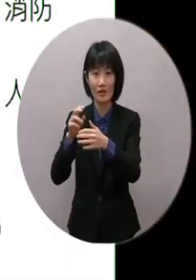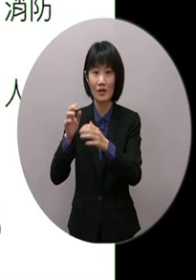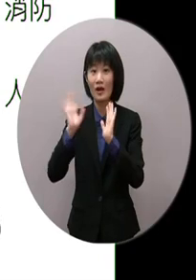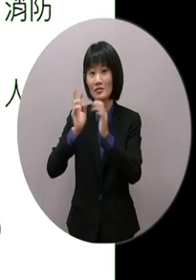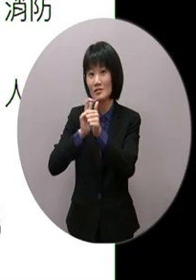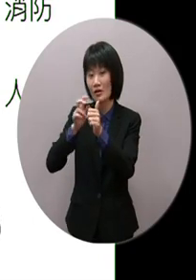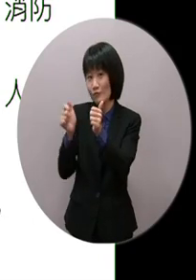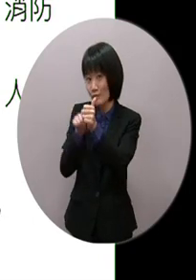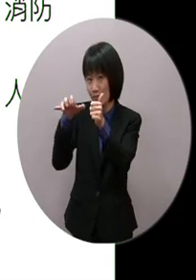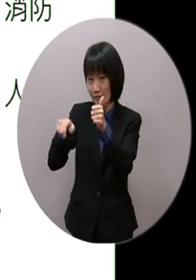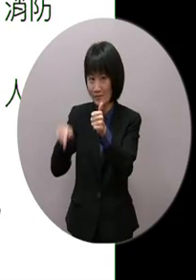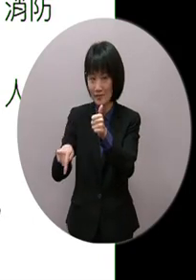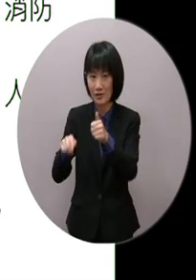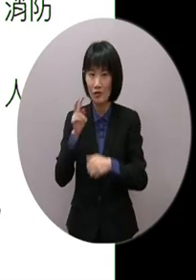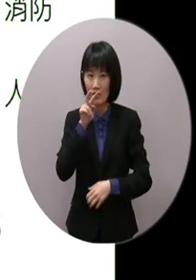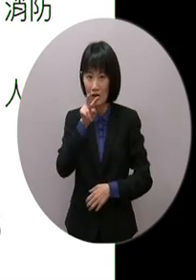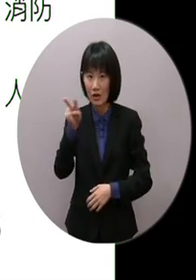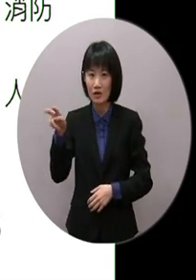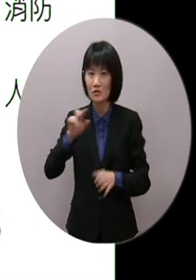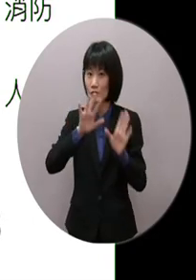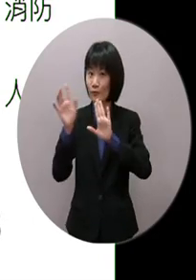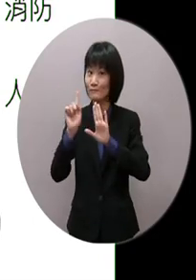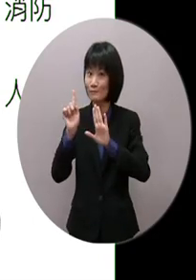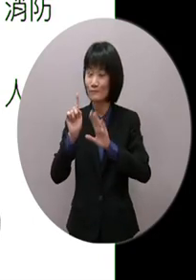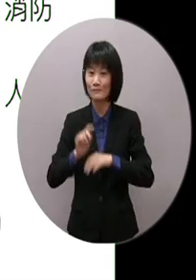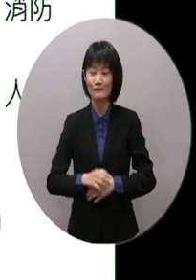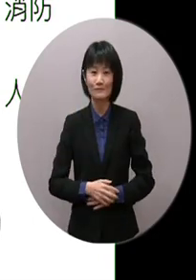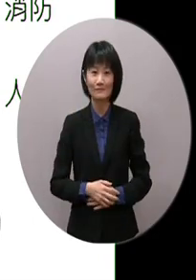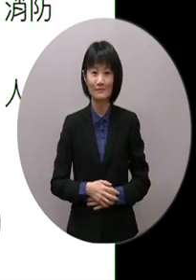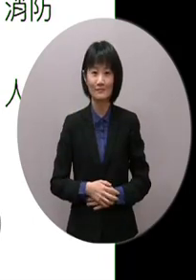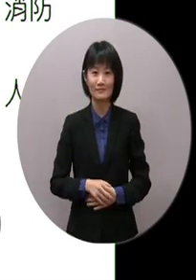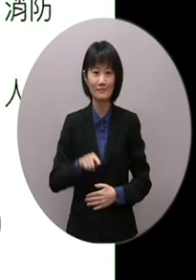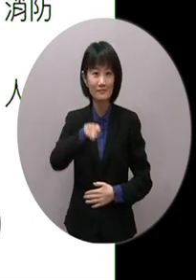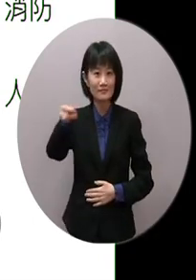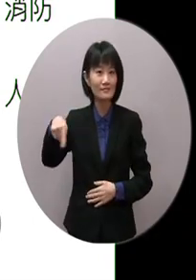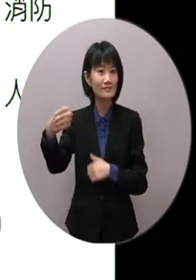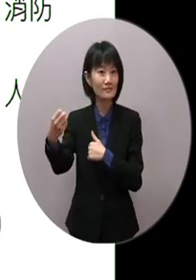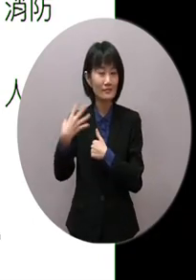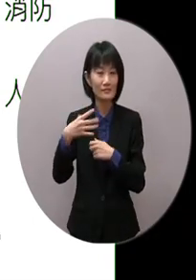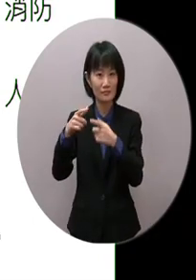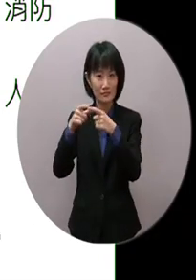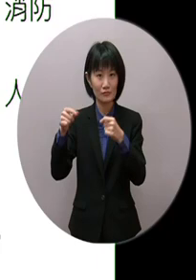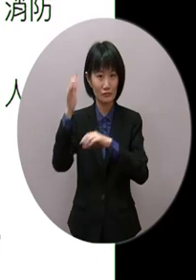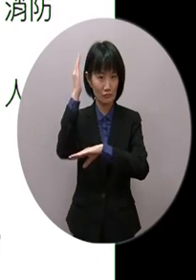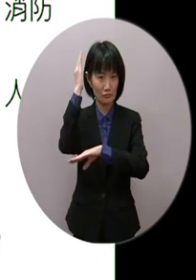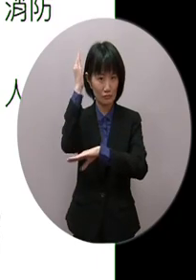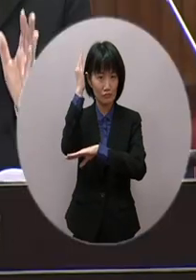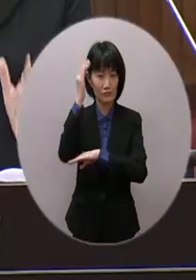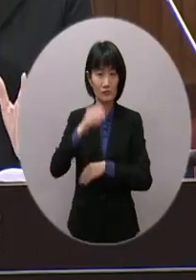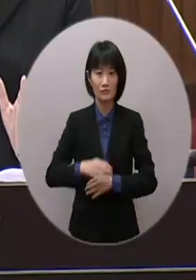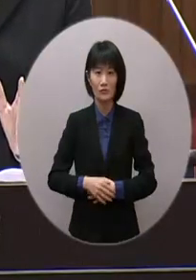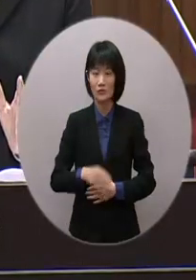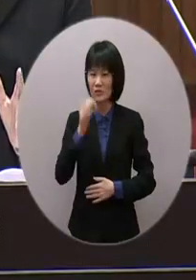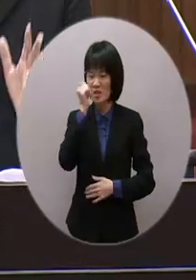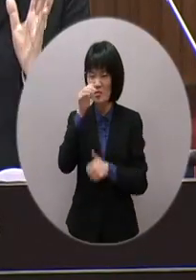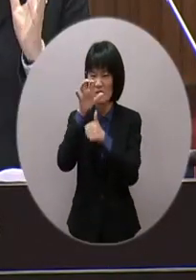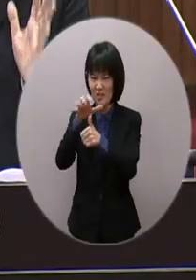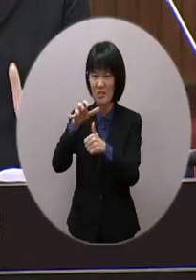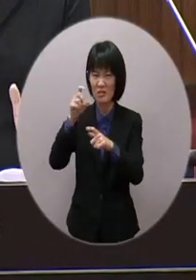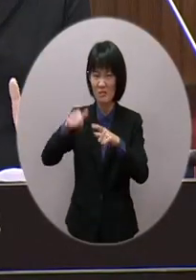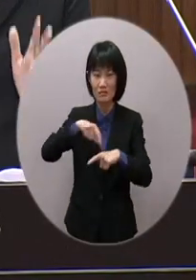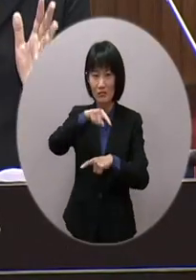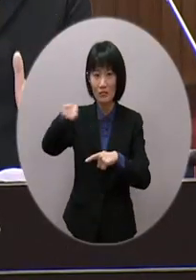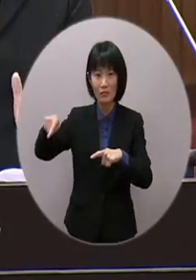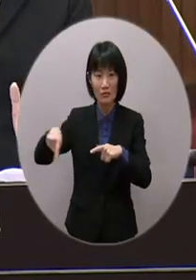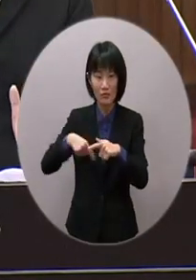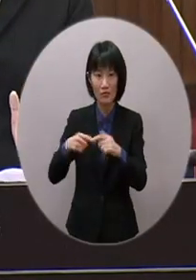我看到他们的企业托儿的一个服务是这样子，就是他们跟我们讲说，其实日本的政府没有特别要求，并